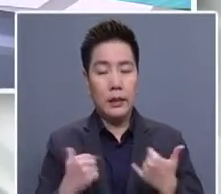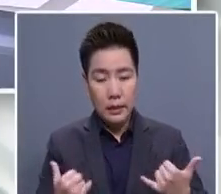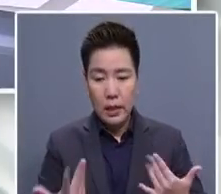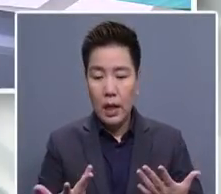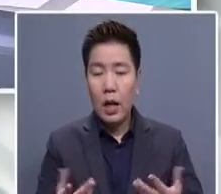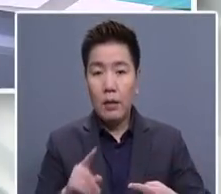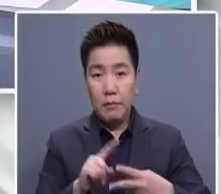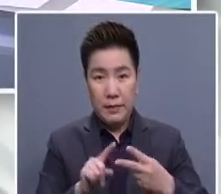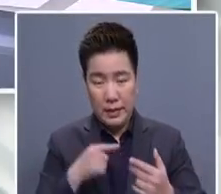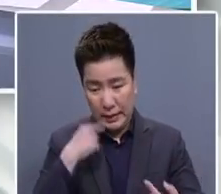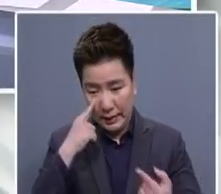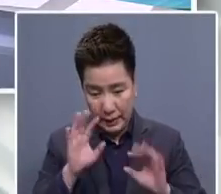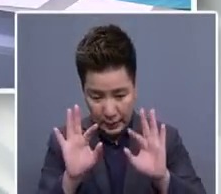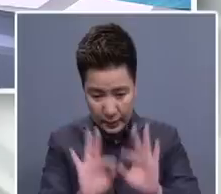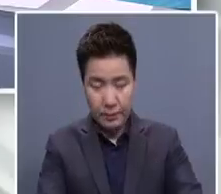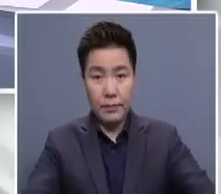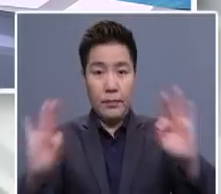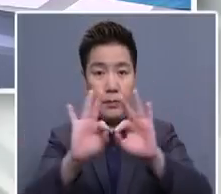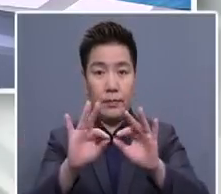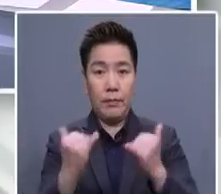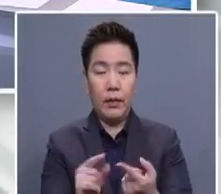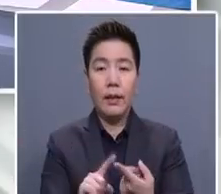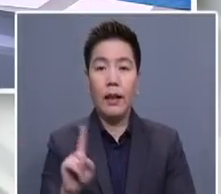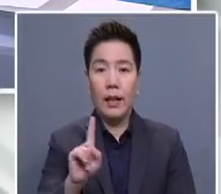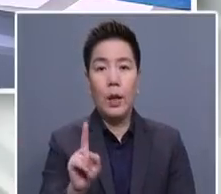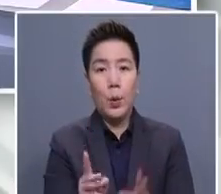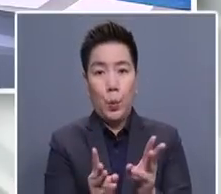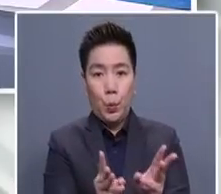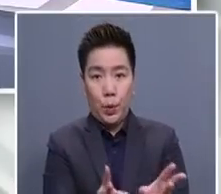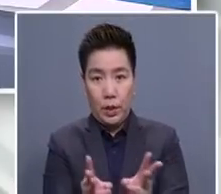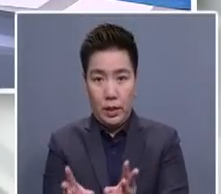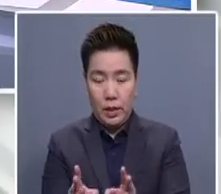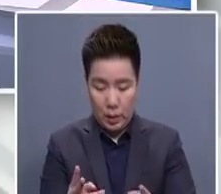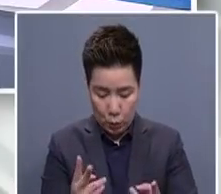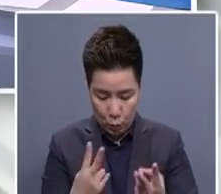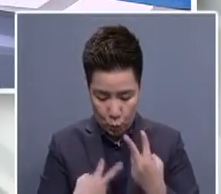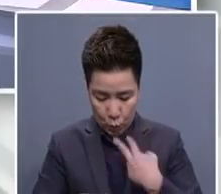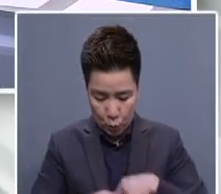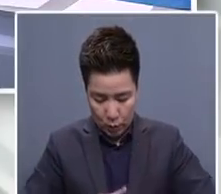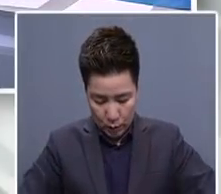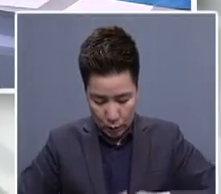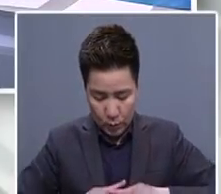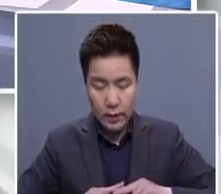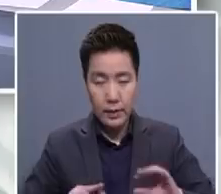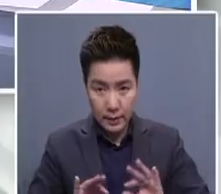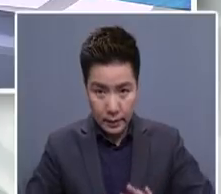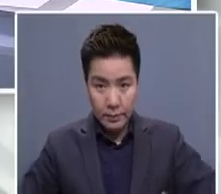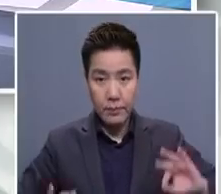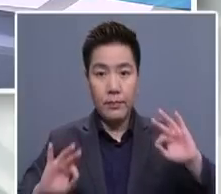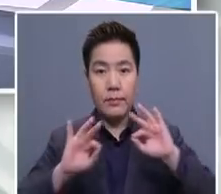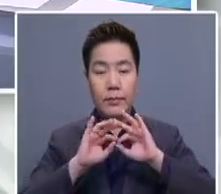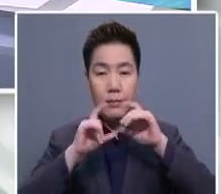ทั้งสองประการเนี่ยสิ่งที่สำคัญมากที่สุดเลยเนี่ยก็คือมาตรการทางด้านดูแลตัวเองเป็นสำคัญ ครับ นั่นคือ